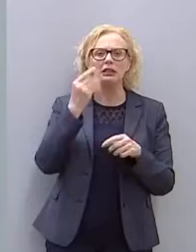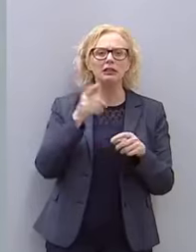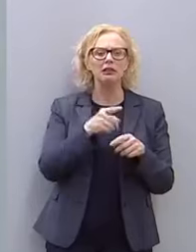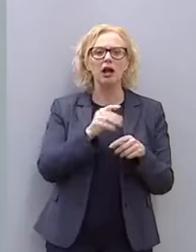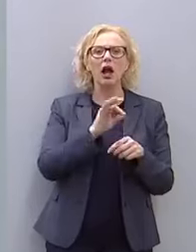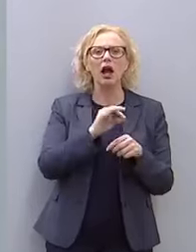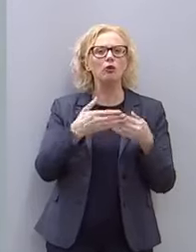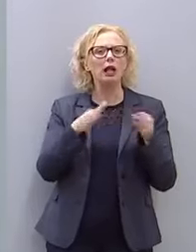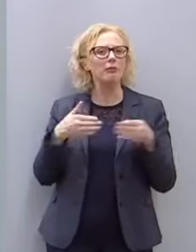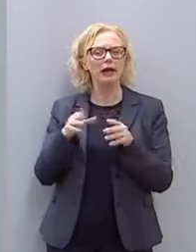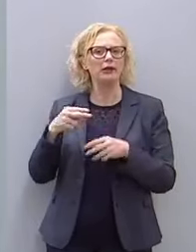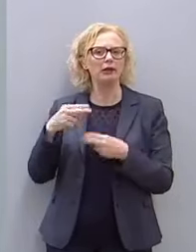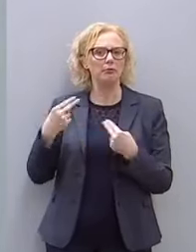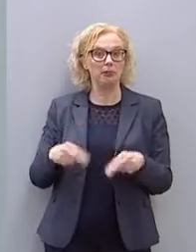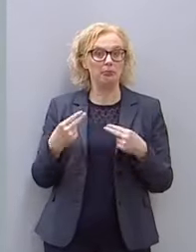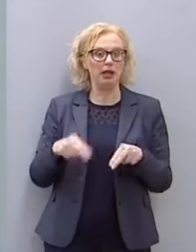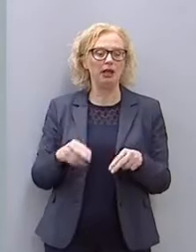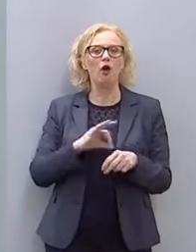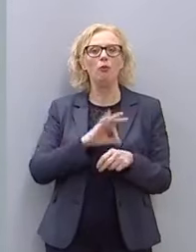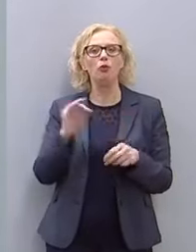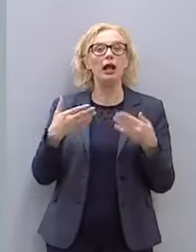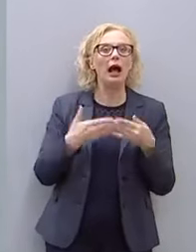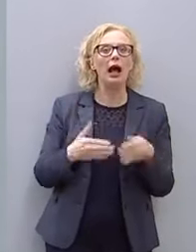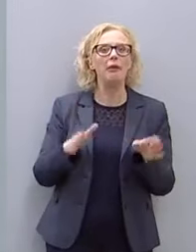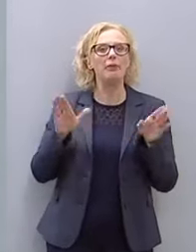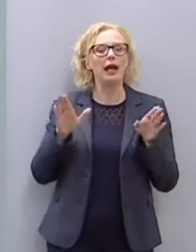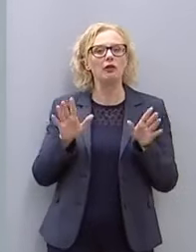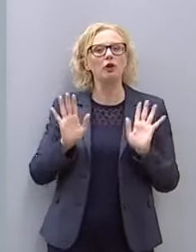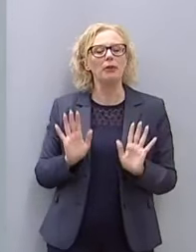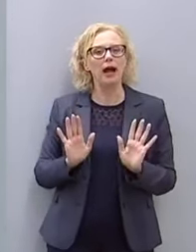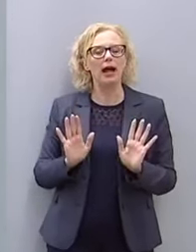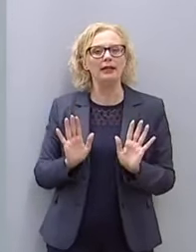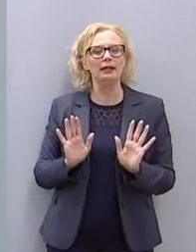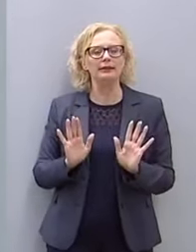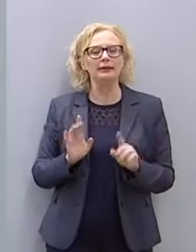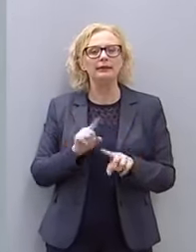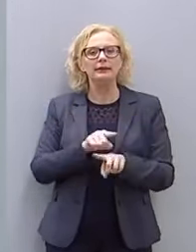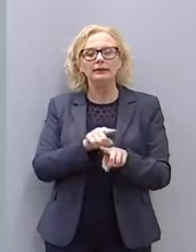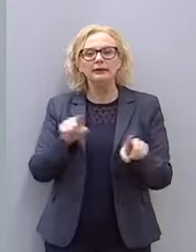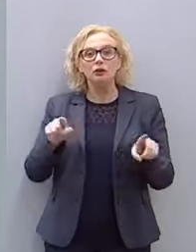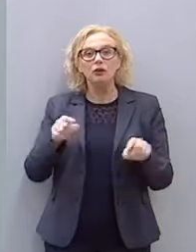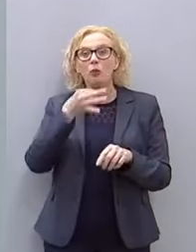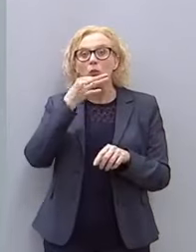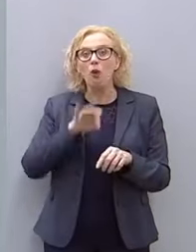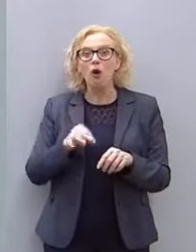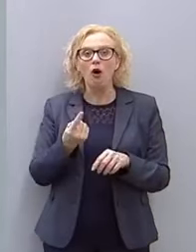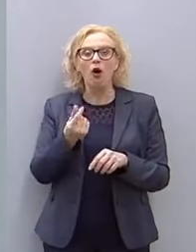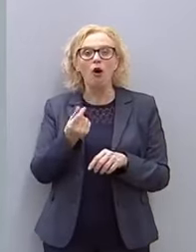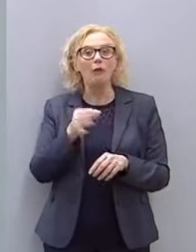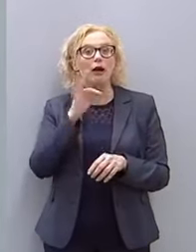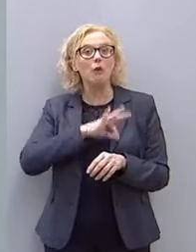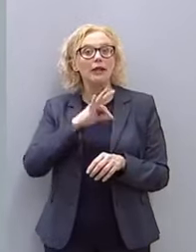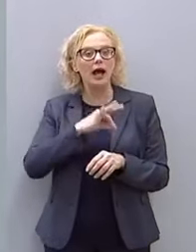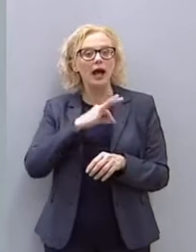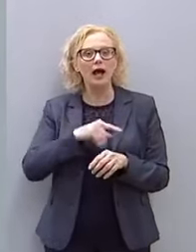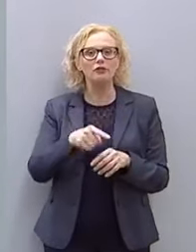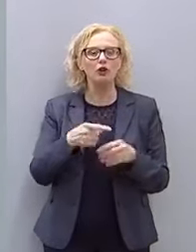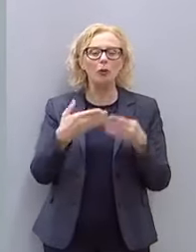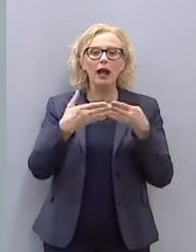o se aprono non riusciranno ad avere una un fatturato che permetterà loro di